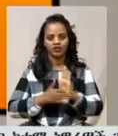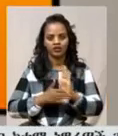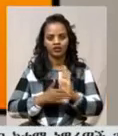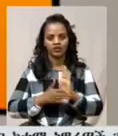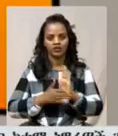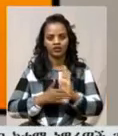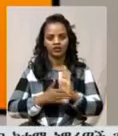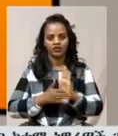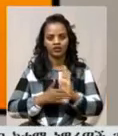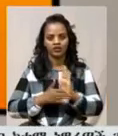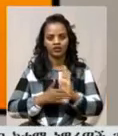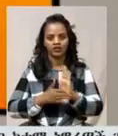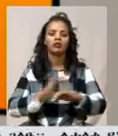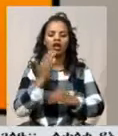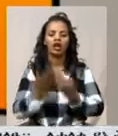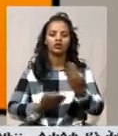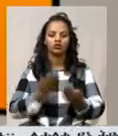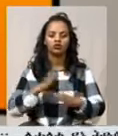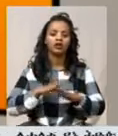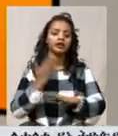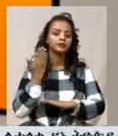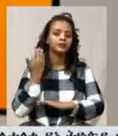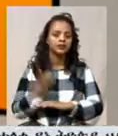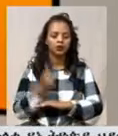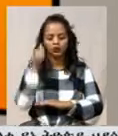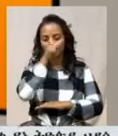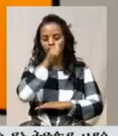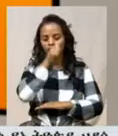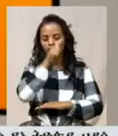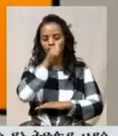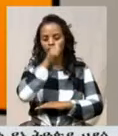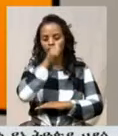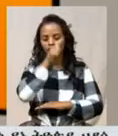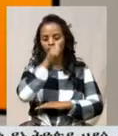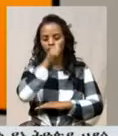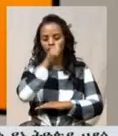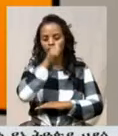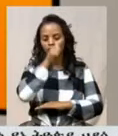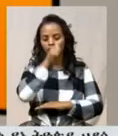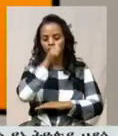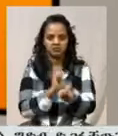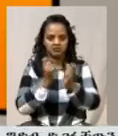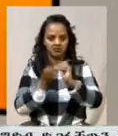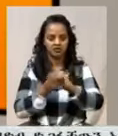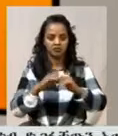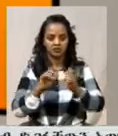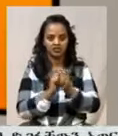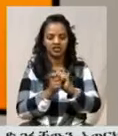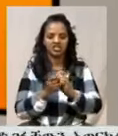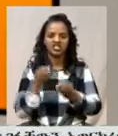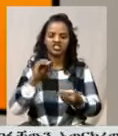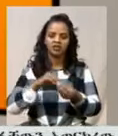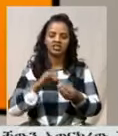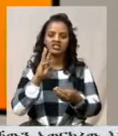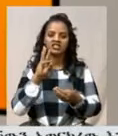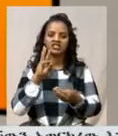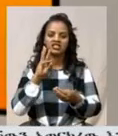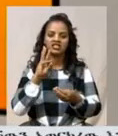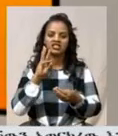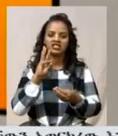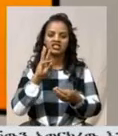ከሁለት አስርት ዓመታት በላይ አገልግሎት ላይ የነበረው የኢትዮጵያ መገበያያ ገንዘብን በመቀየርም ተጨማሪ 6 ሚሊዮን የሚሆኑ